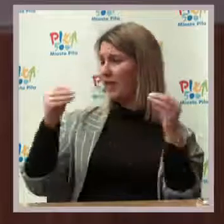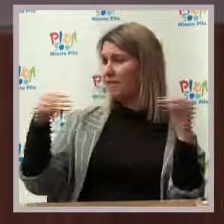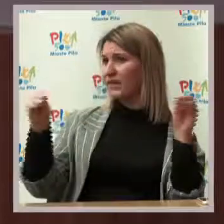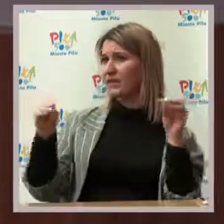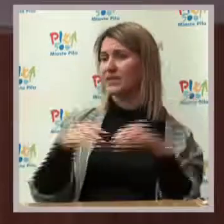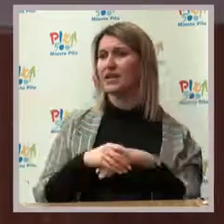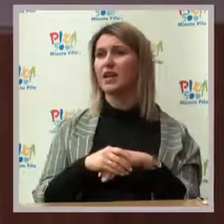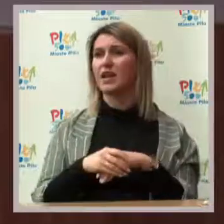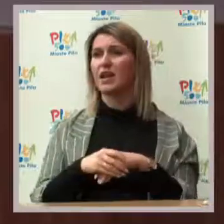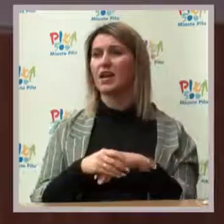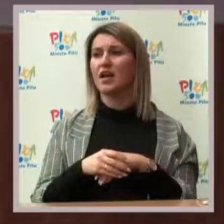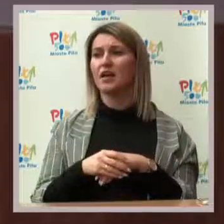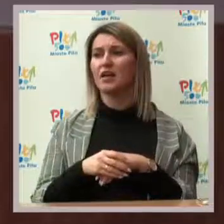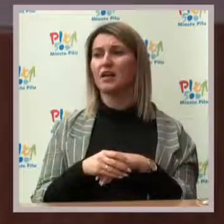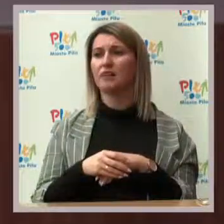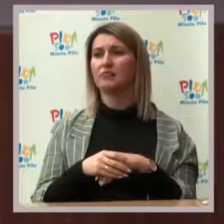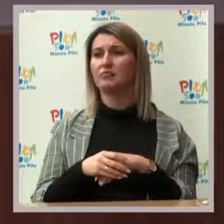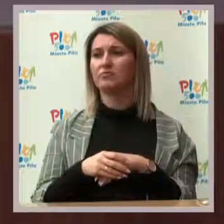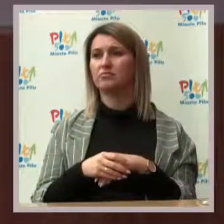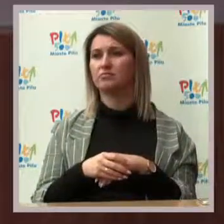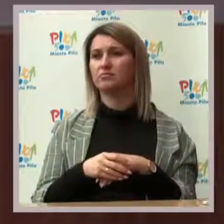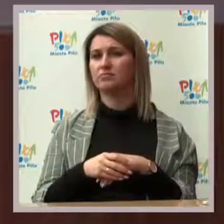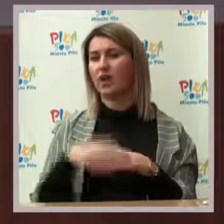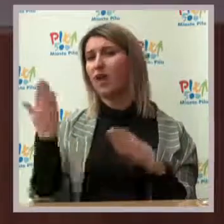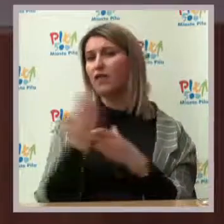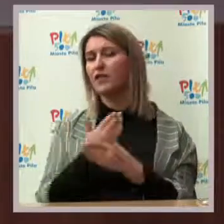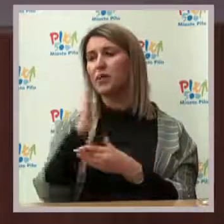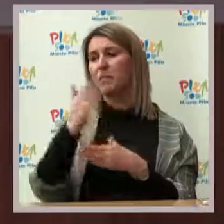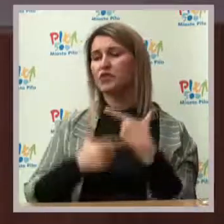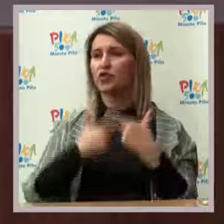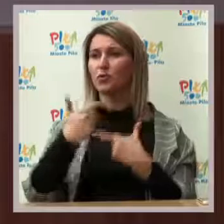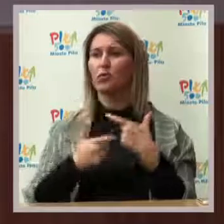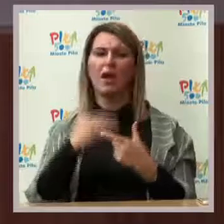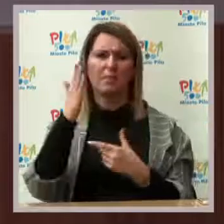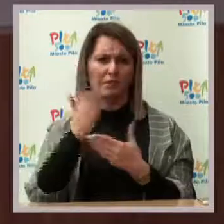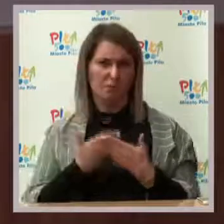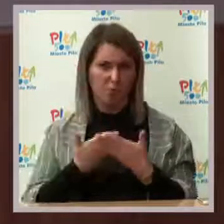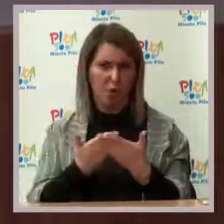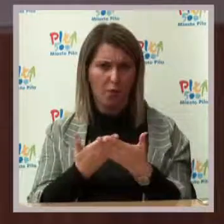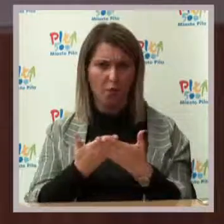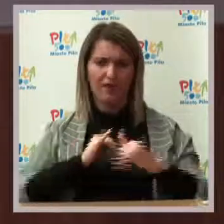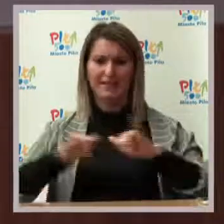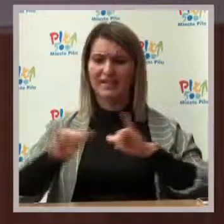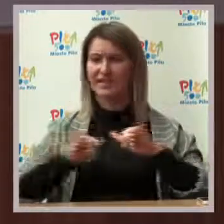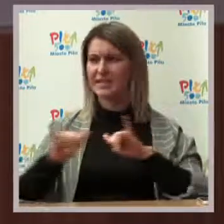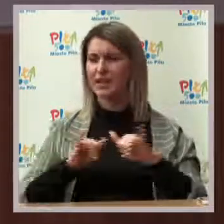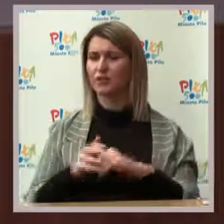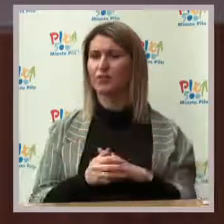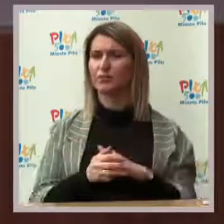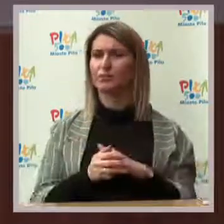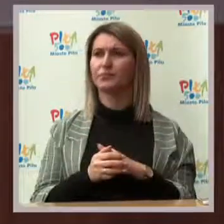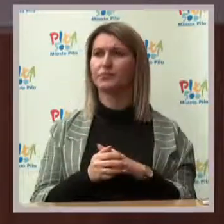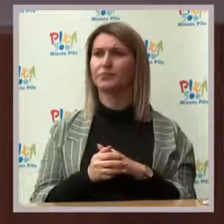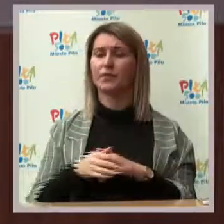inicjatywy sama firma wykazywała. Będziemy do tego namawiać zarząd, będziemy do tego